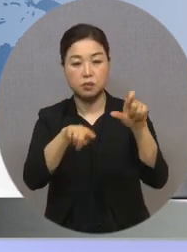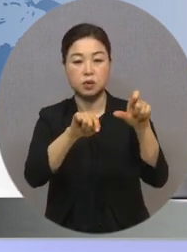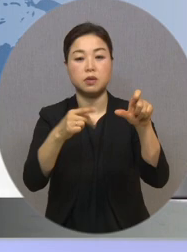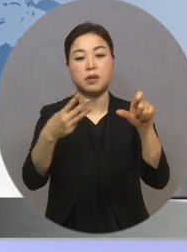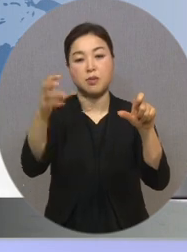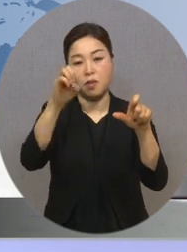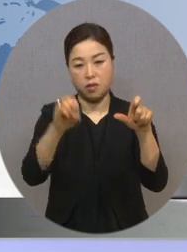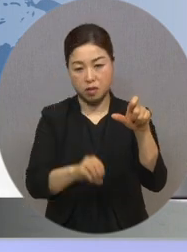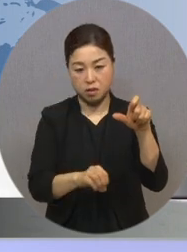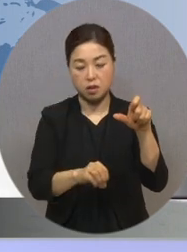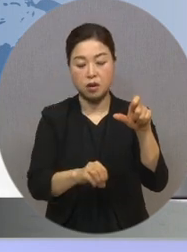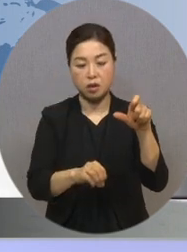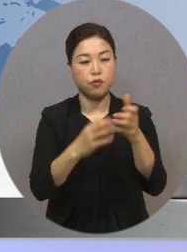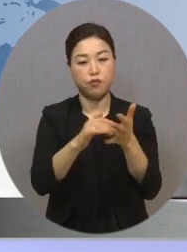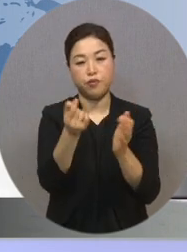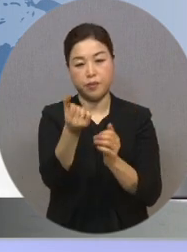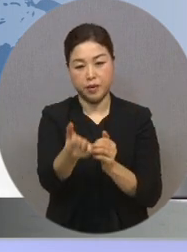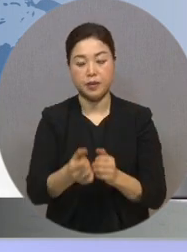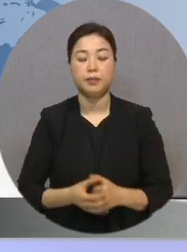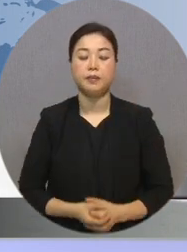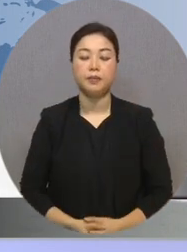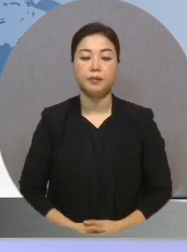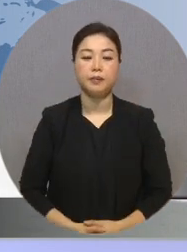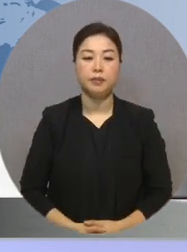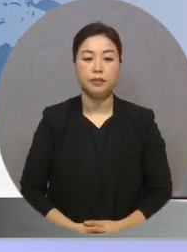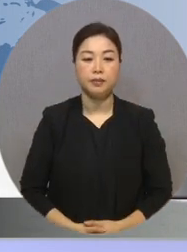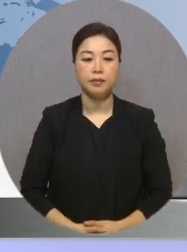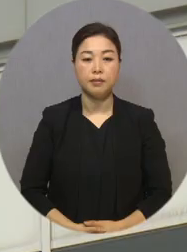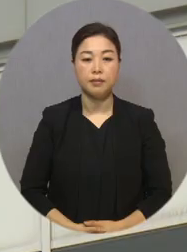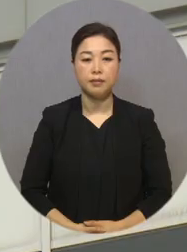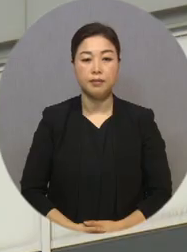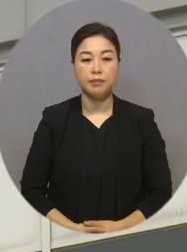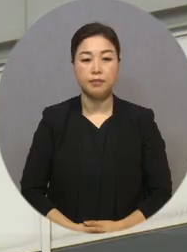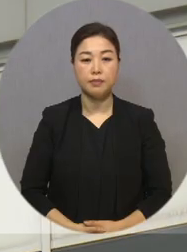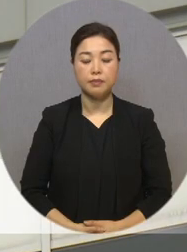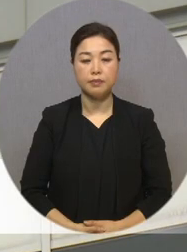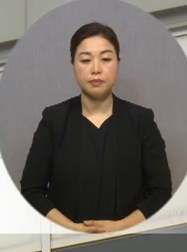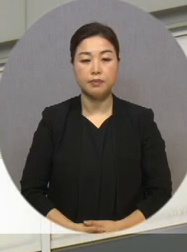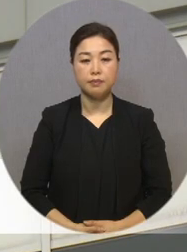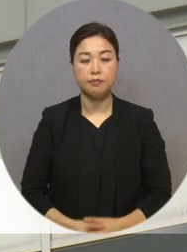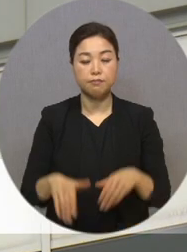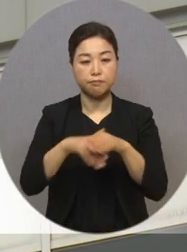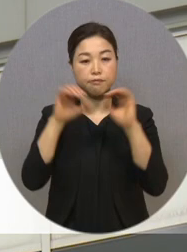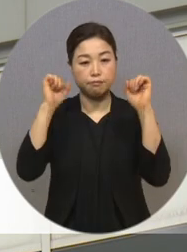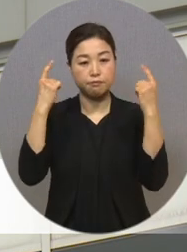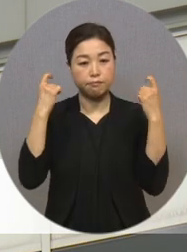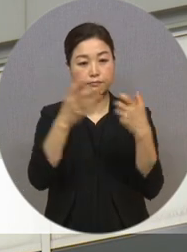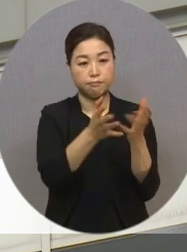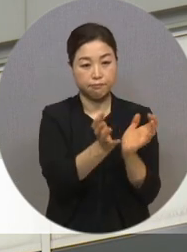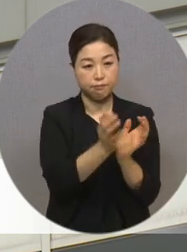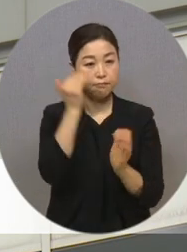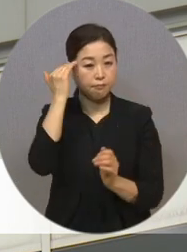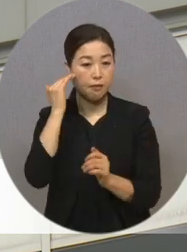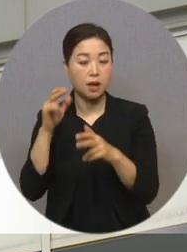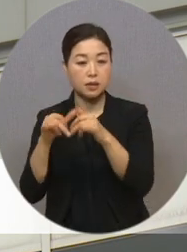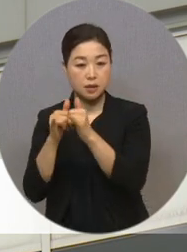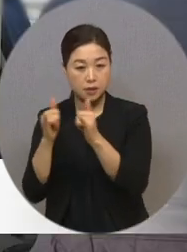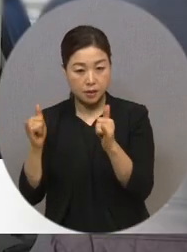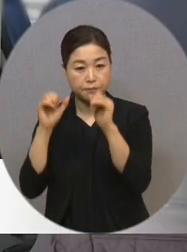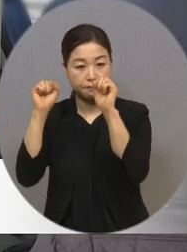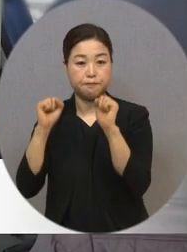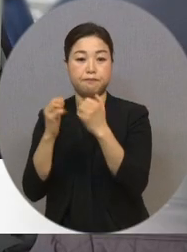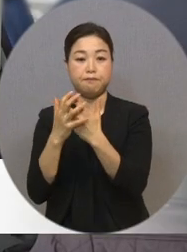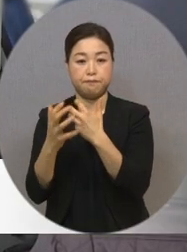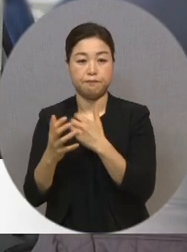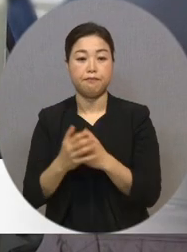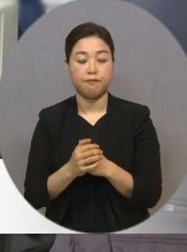15.3% 여전히 낮은 것으로 나타났습니다 문화체육 관광부와 대한 장애인 체육회가